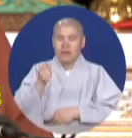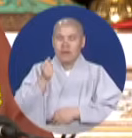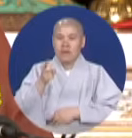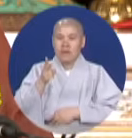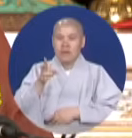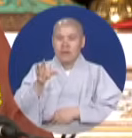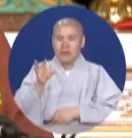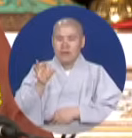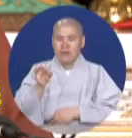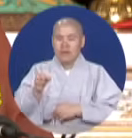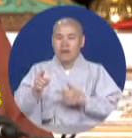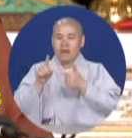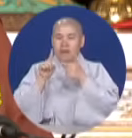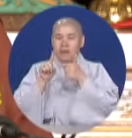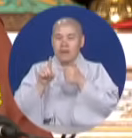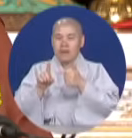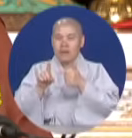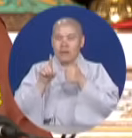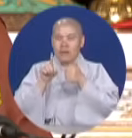보살형